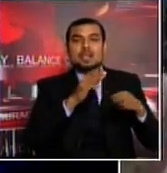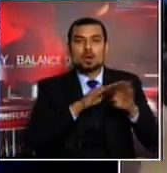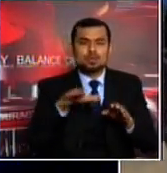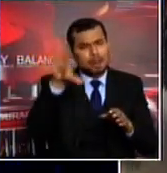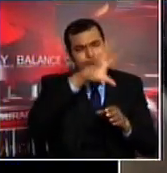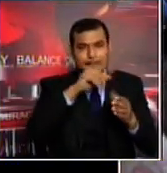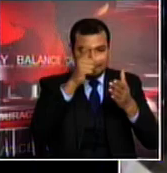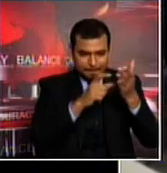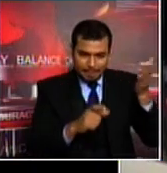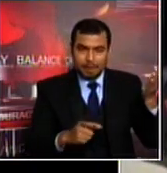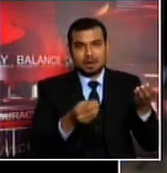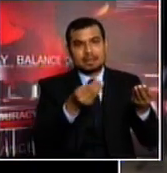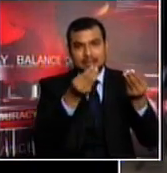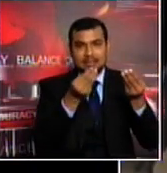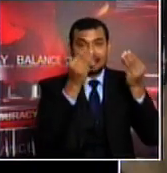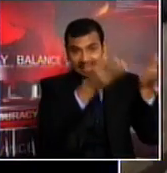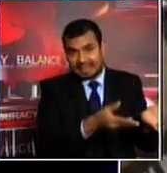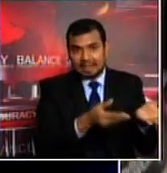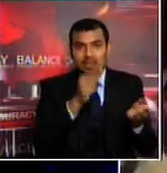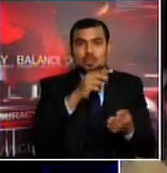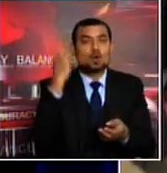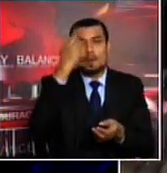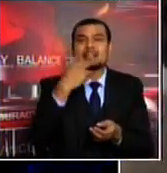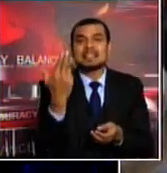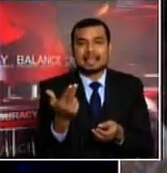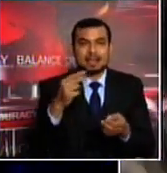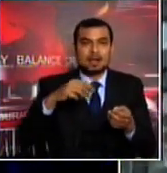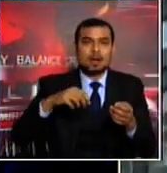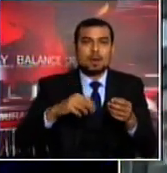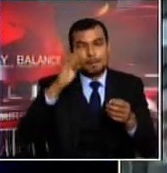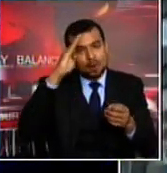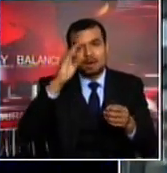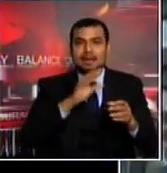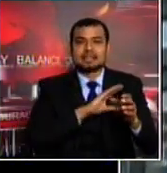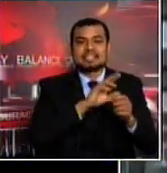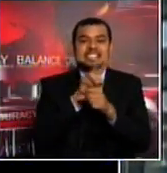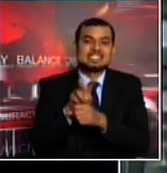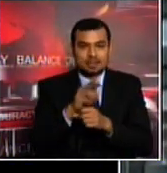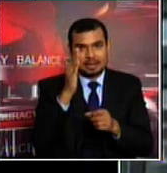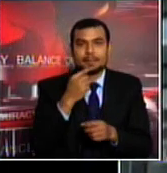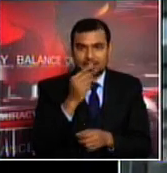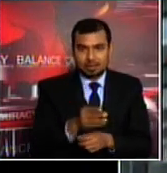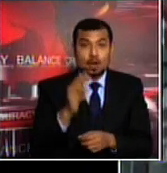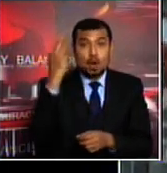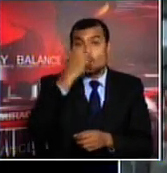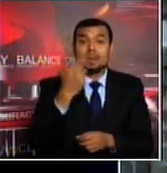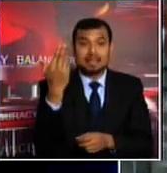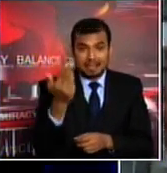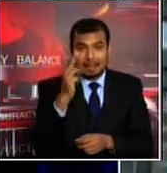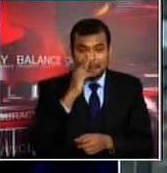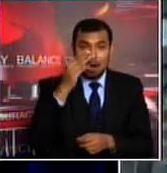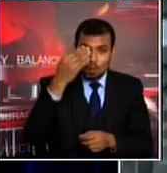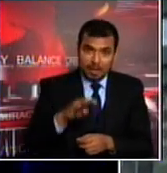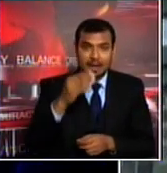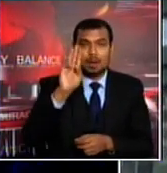विवरण उपलब्ध गराउने गरेको रूपन्देहीका प्रहरी उपरीक्षक श्याम गेवालीले बताए। यहाँ रूपन्देहीमा हुने मनोज पुन र